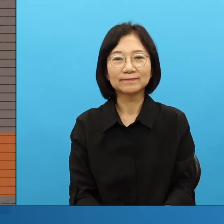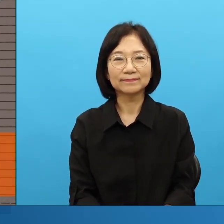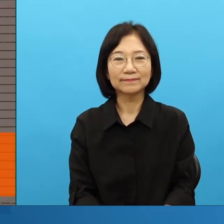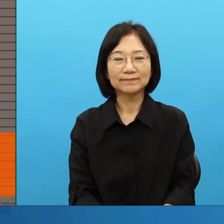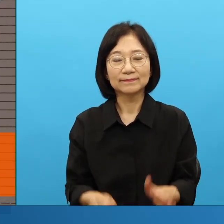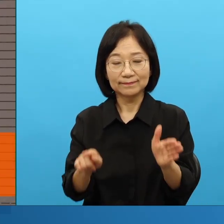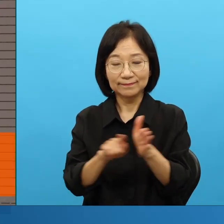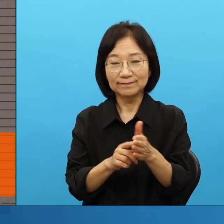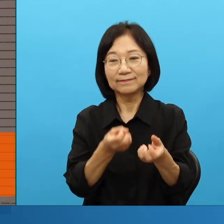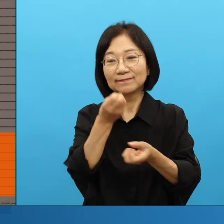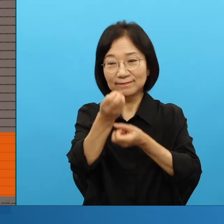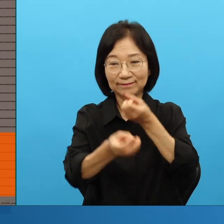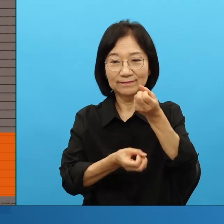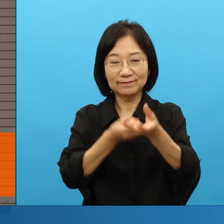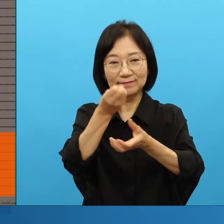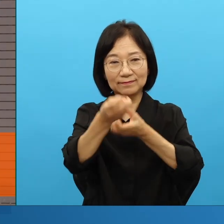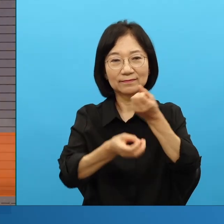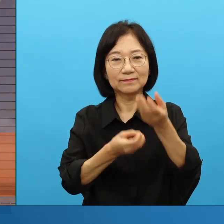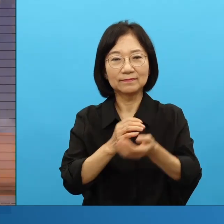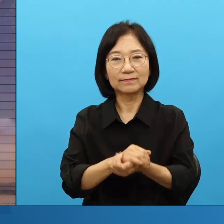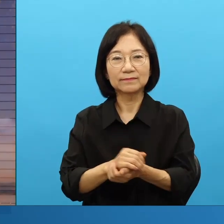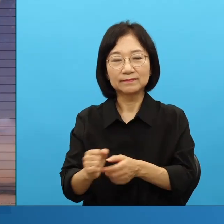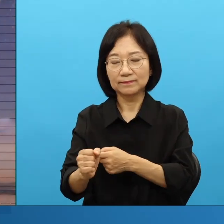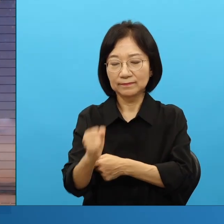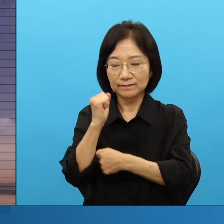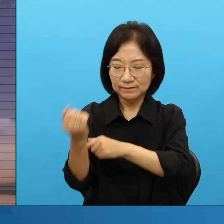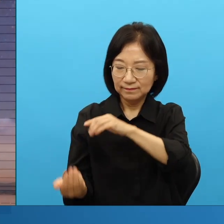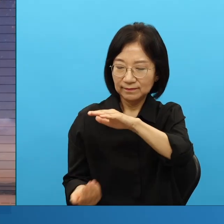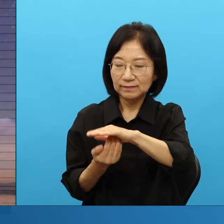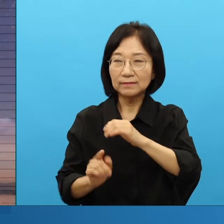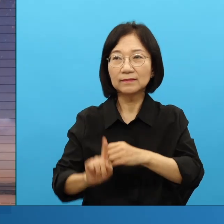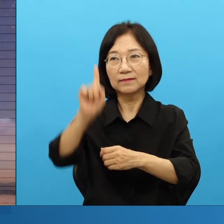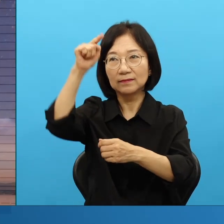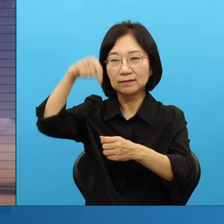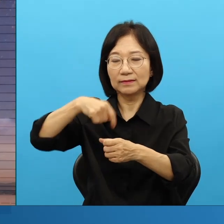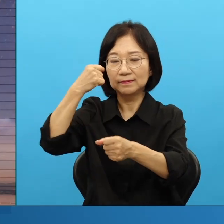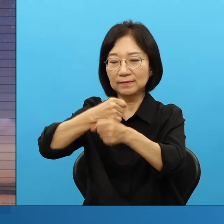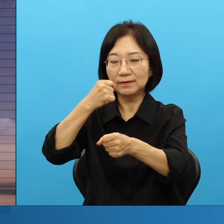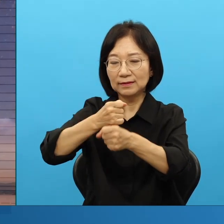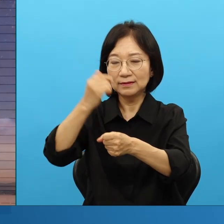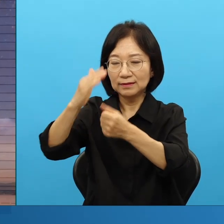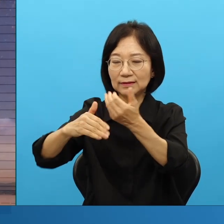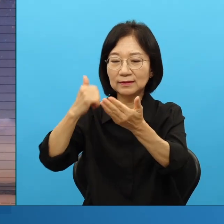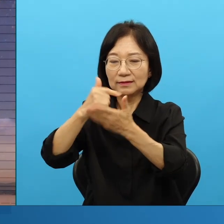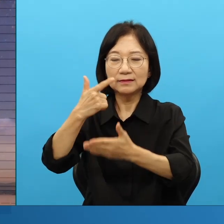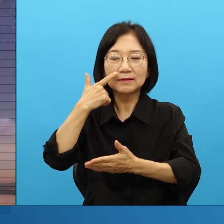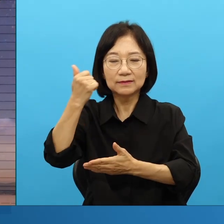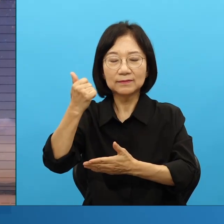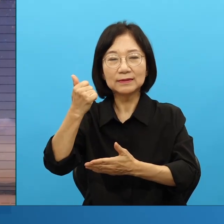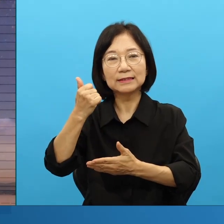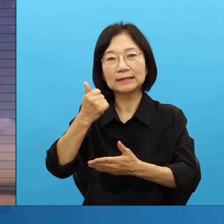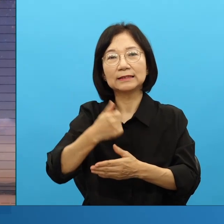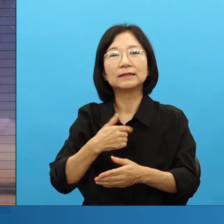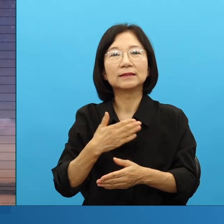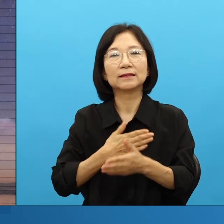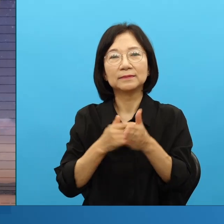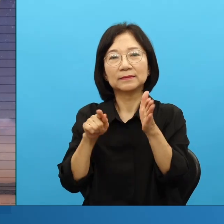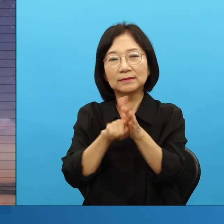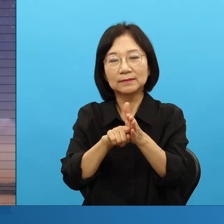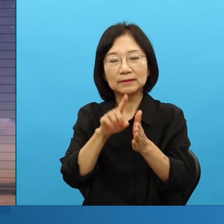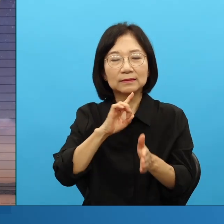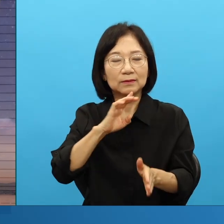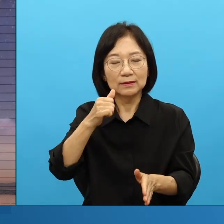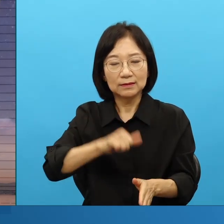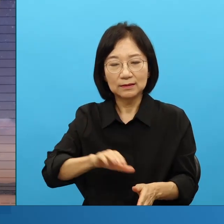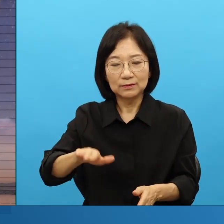신앙을 고백합니다. 告白我们的信仰. 전능하사 천지를 만드신 하나님 아버지를 내가 믿사오며